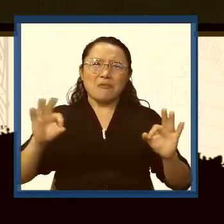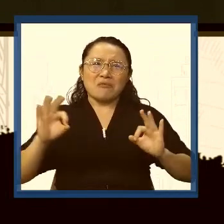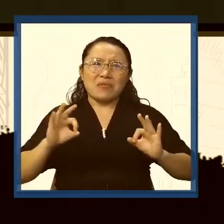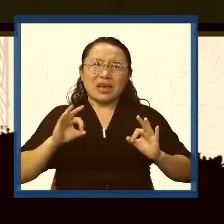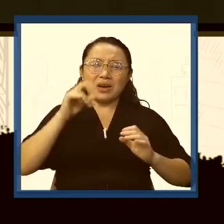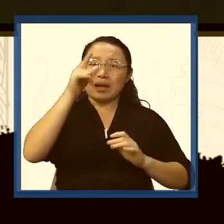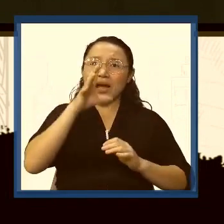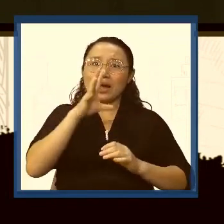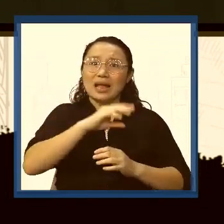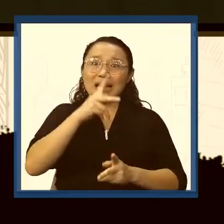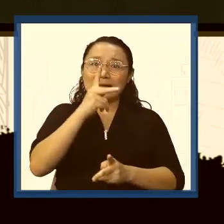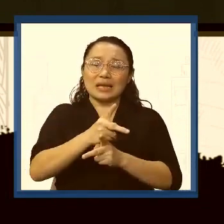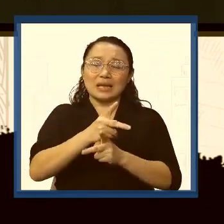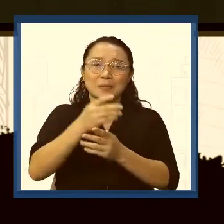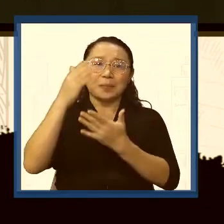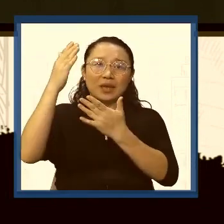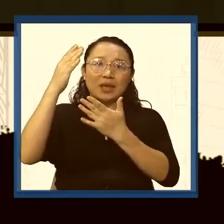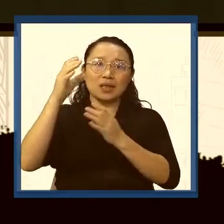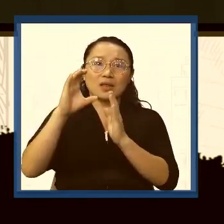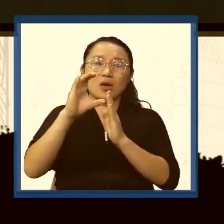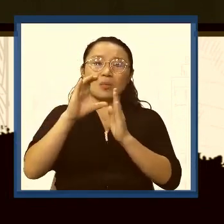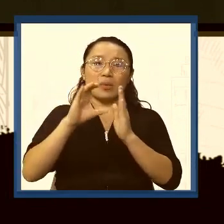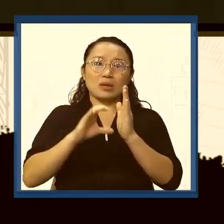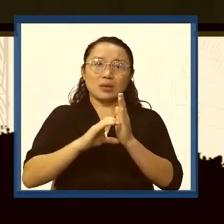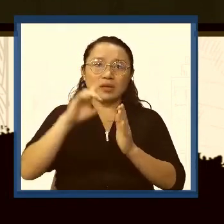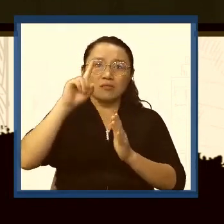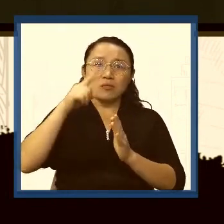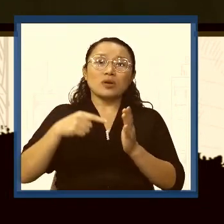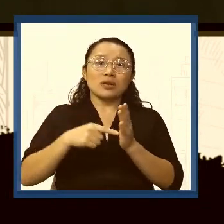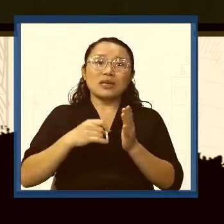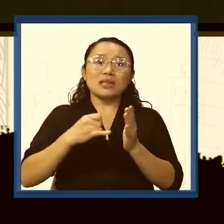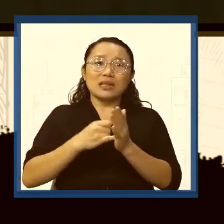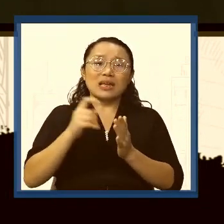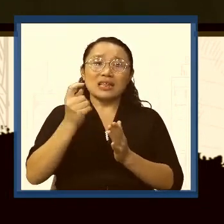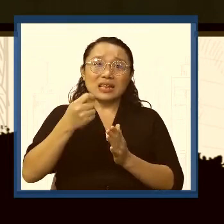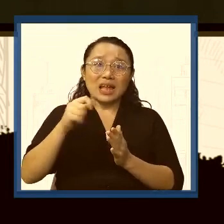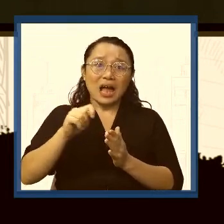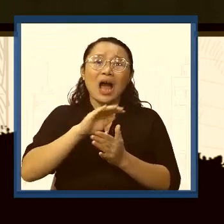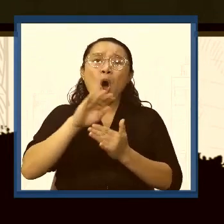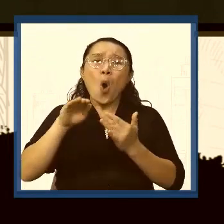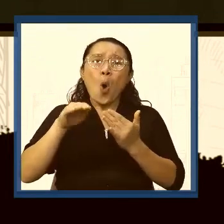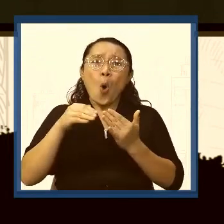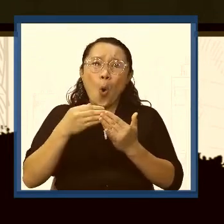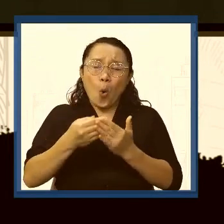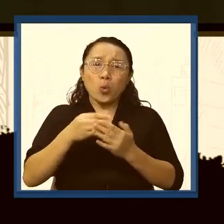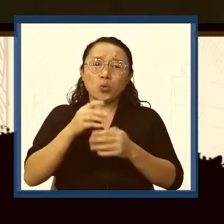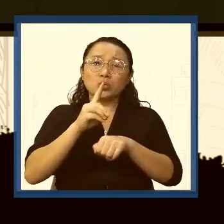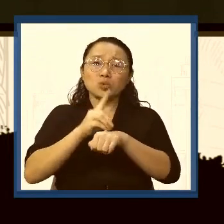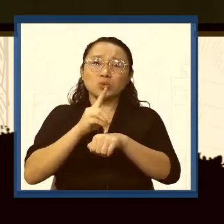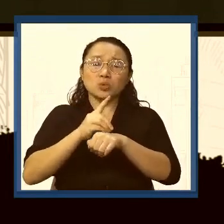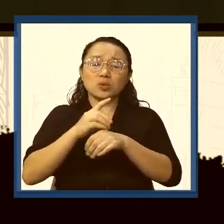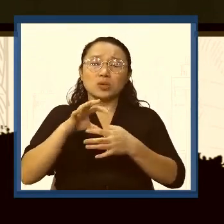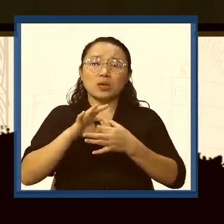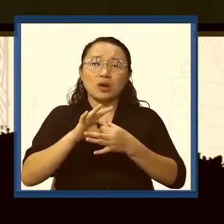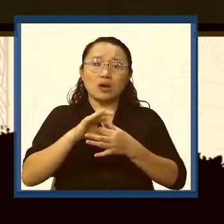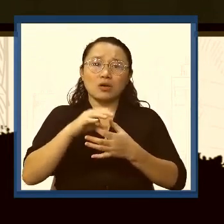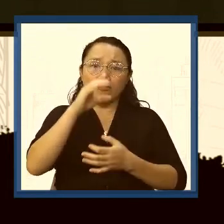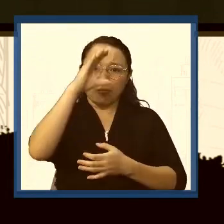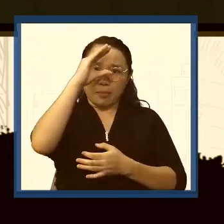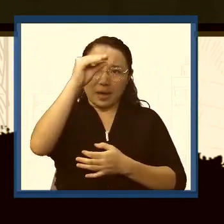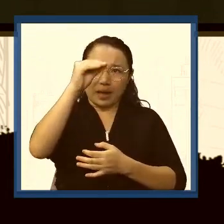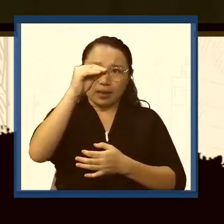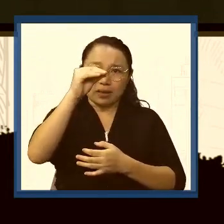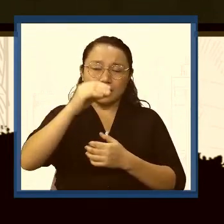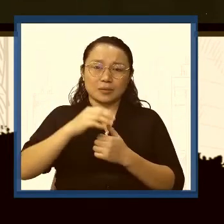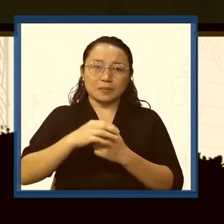Dios og bantay ang iyang mga kasuguan. Kay kini mao ang tibuok nga katungdanan sa tao.